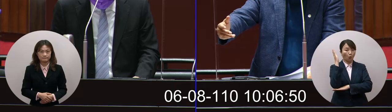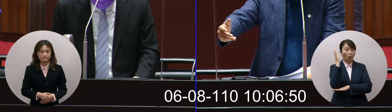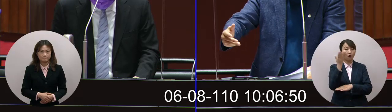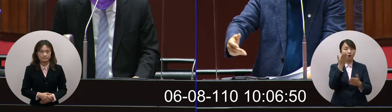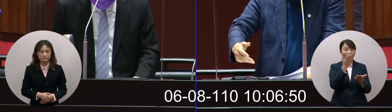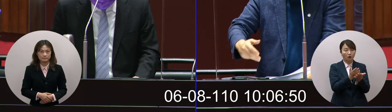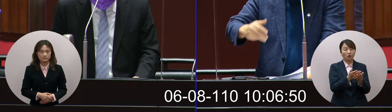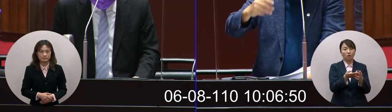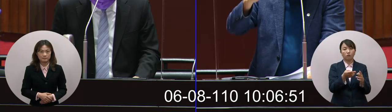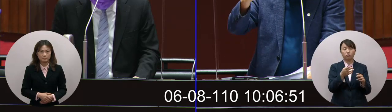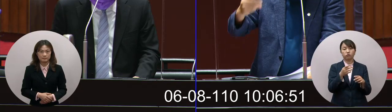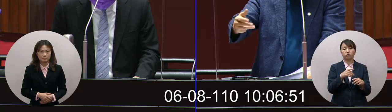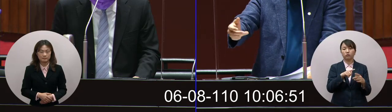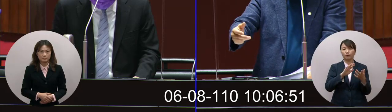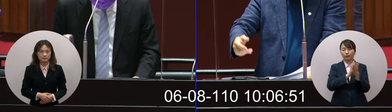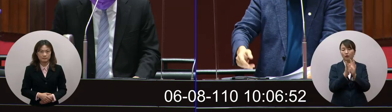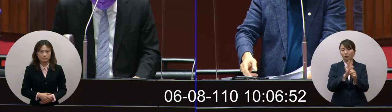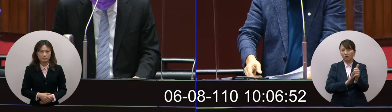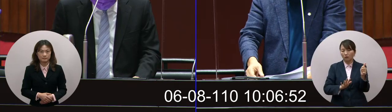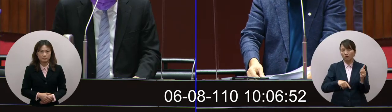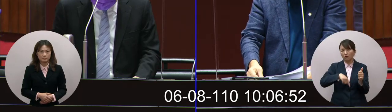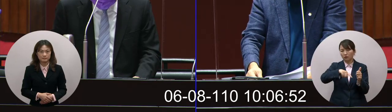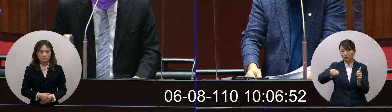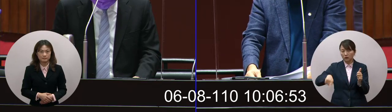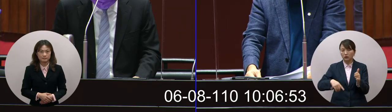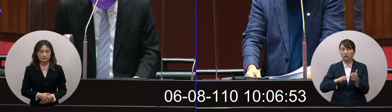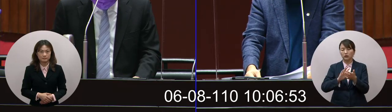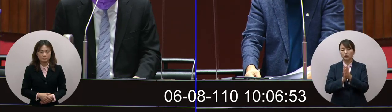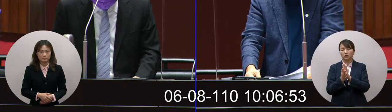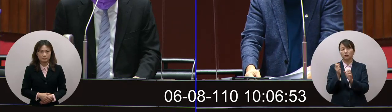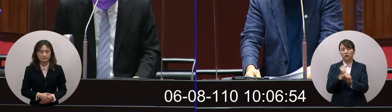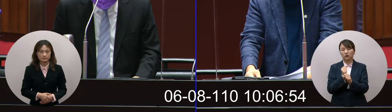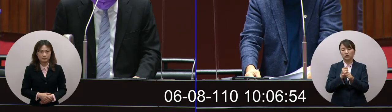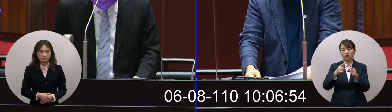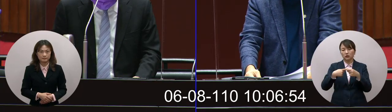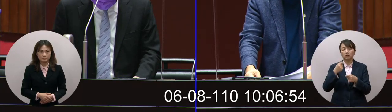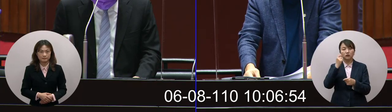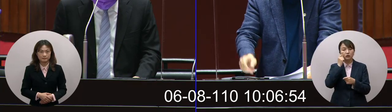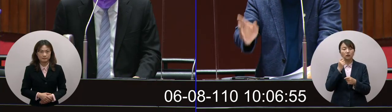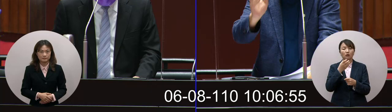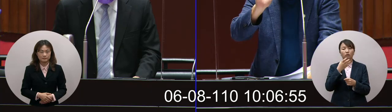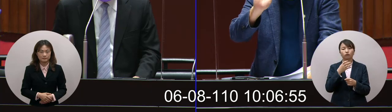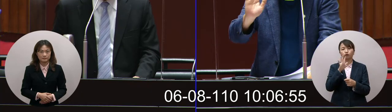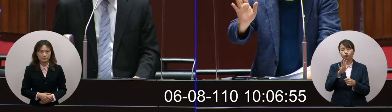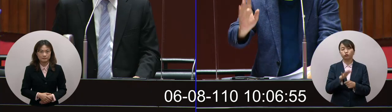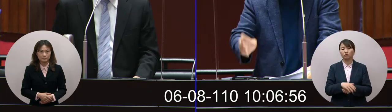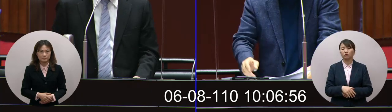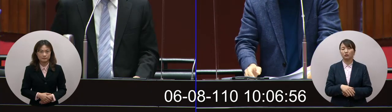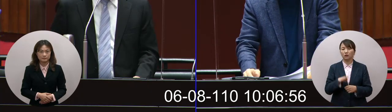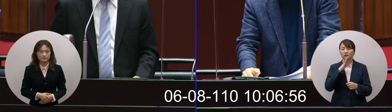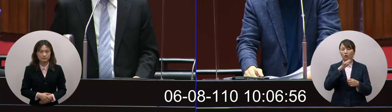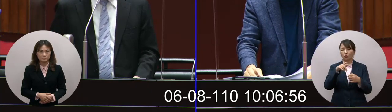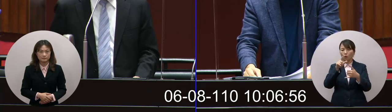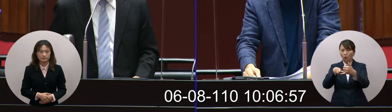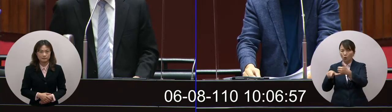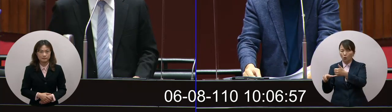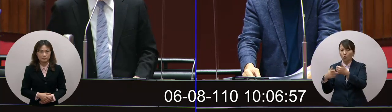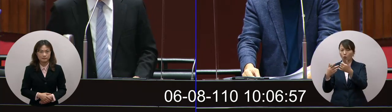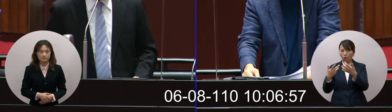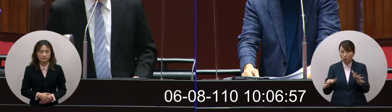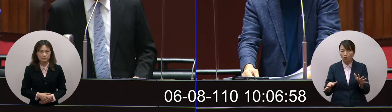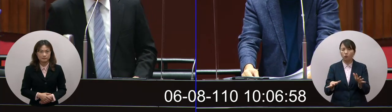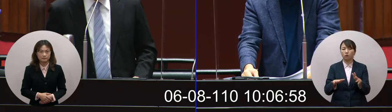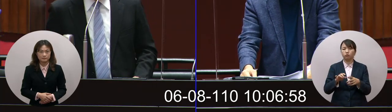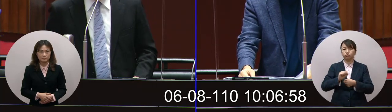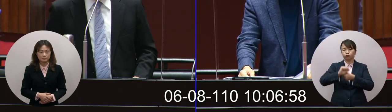停了啊？我相信这一些人哦，一样都会失去工作机会啊，我相信个案还会有很